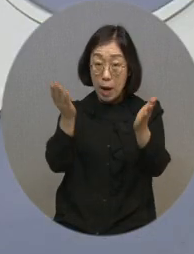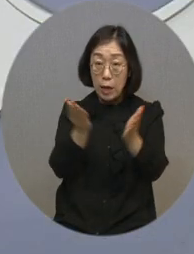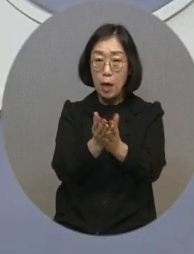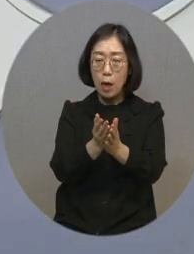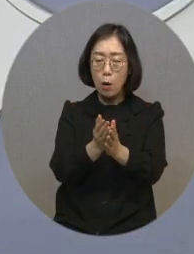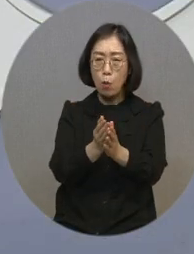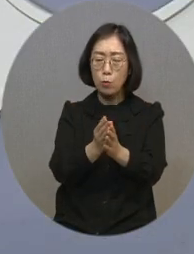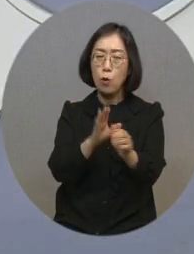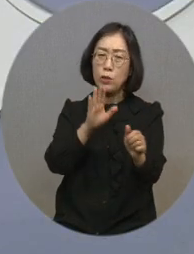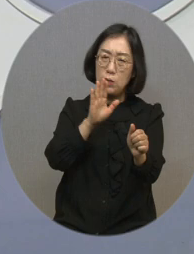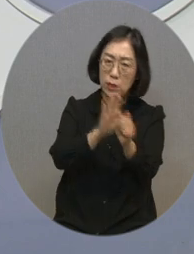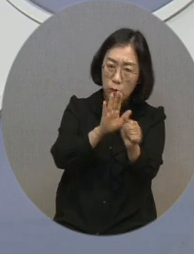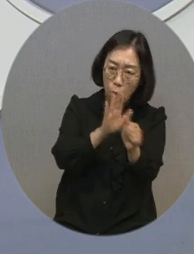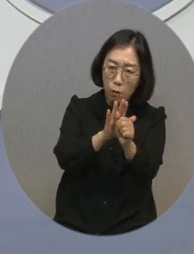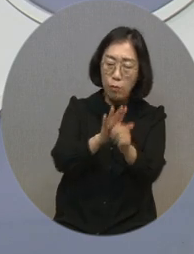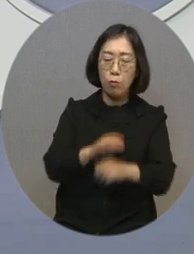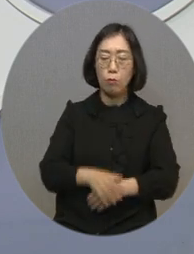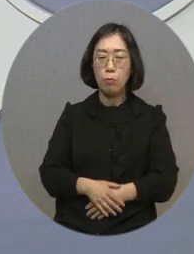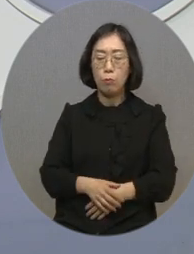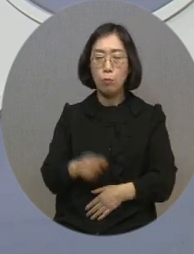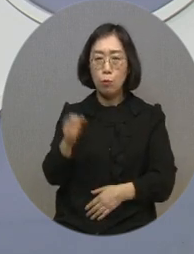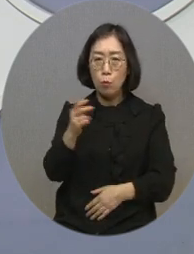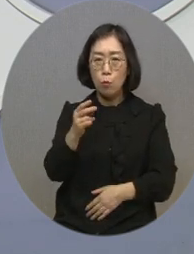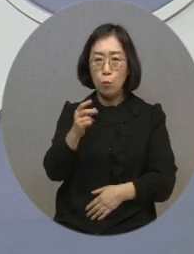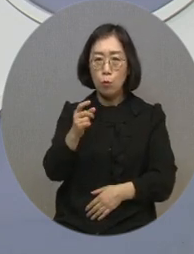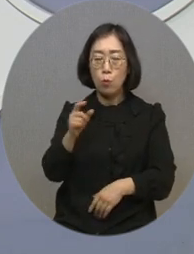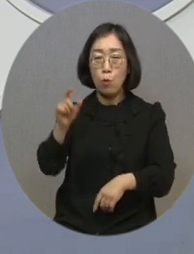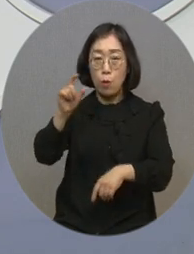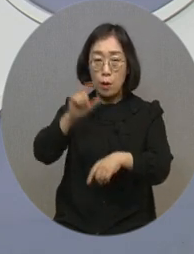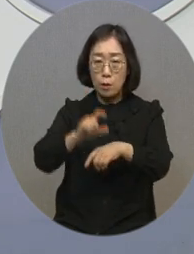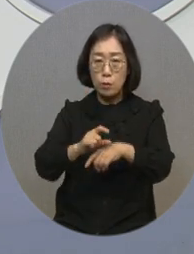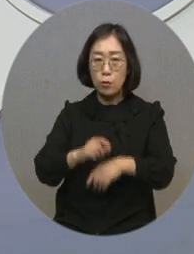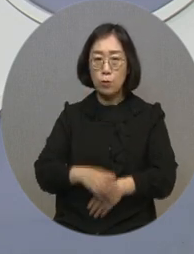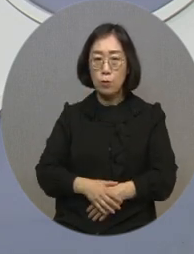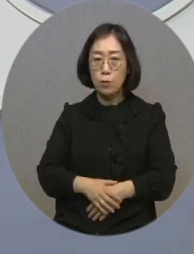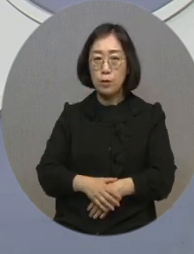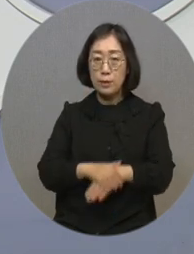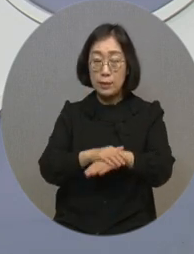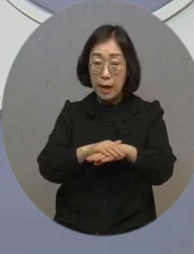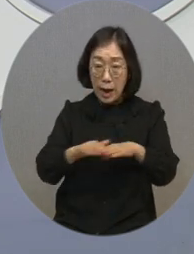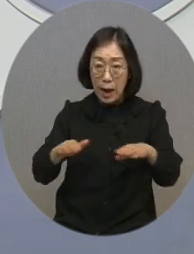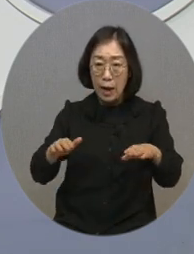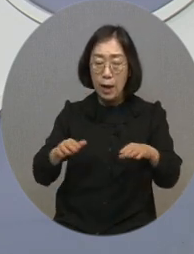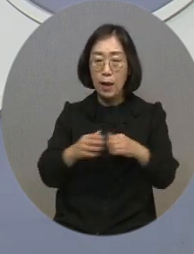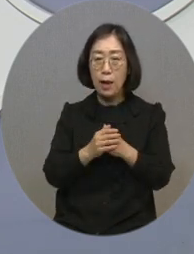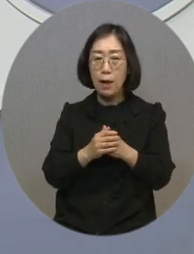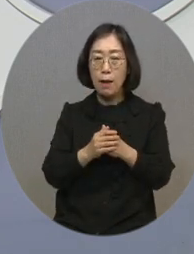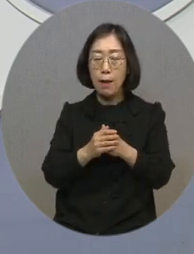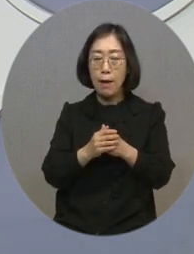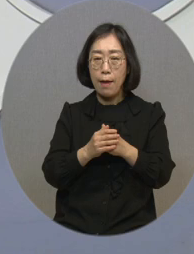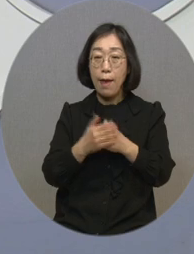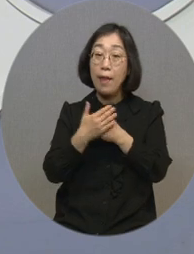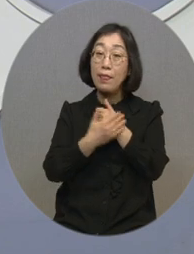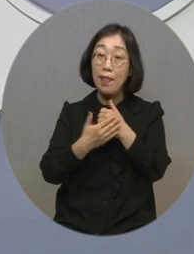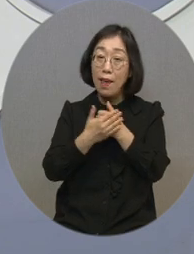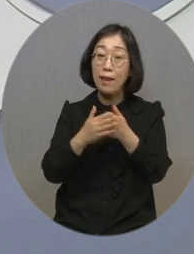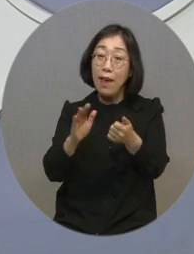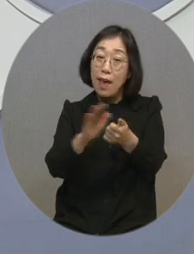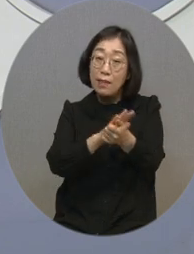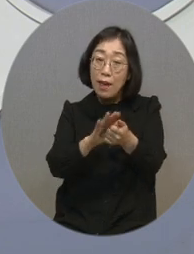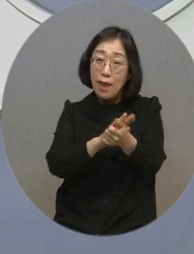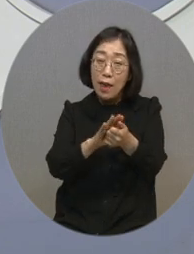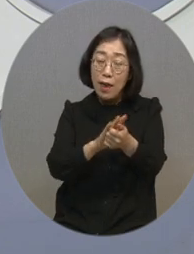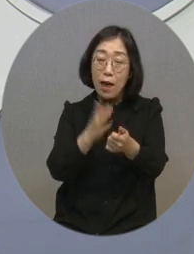어떤 서포트뿐만 아니라 어떤 그 이런 것들이 잘 사람들이 받을 수 있게 할 수